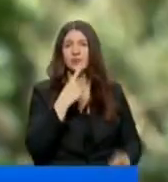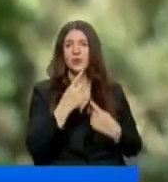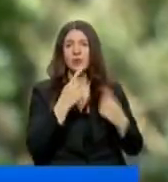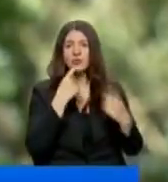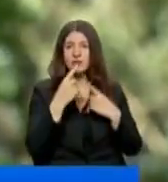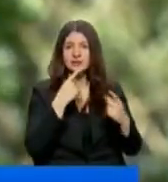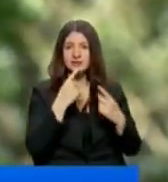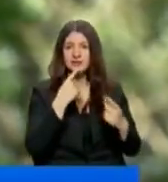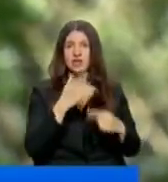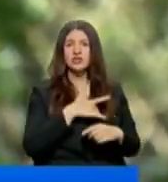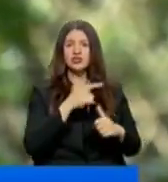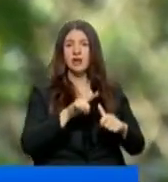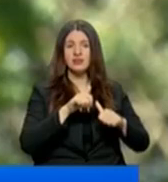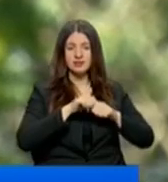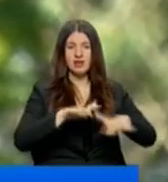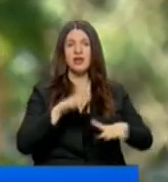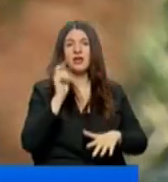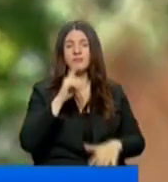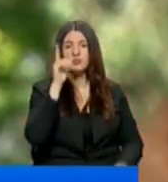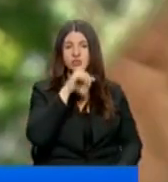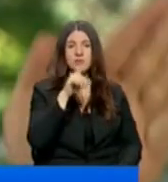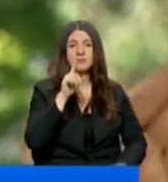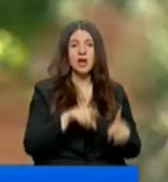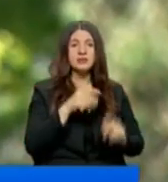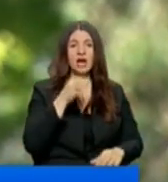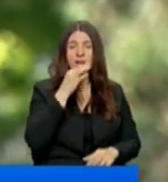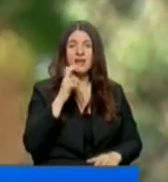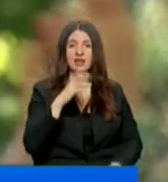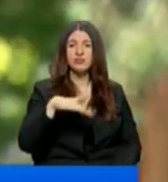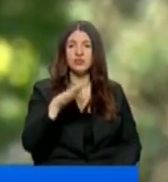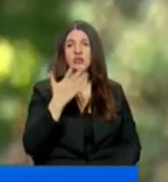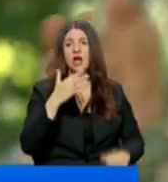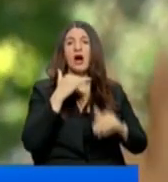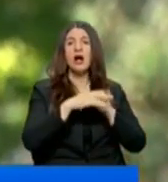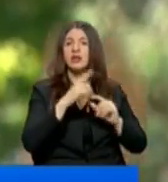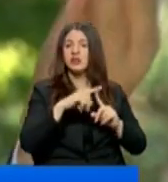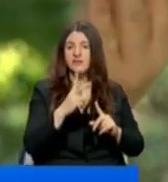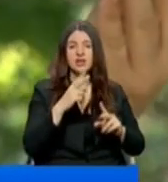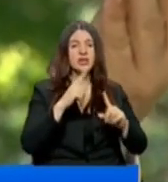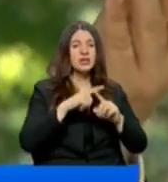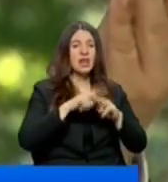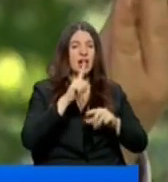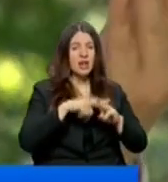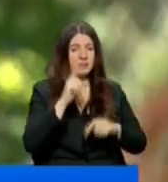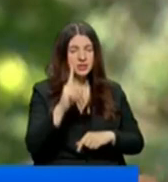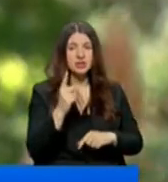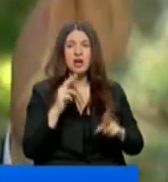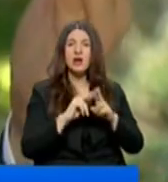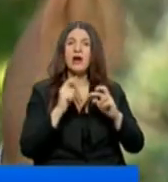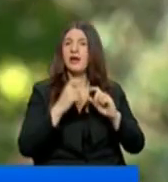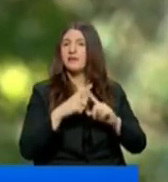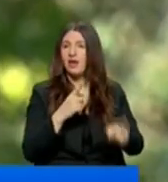konuşmanızı canlı yayınladıkları diye bazı haber kanallarına işte Halk TV, Tele 1, işte